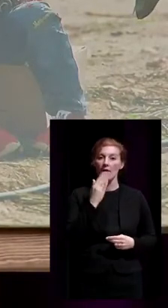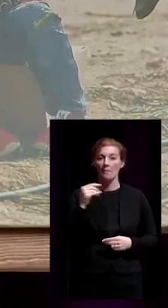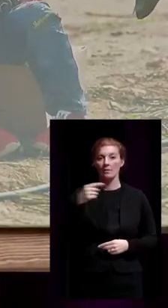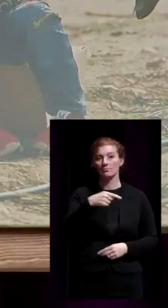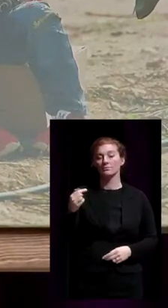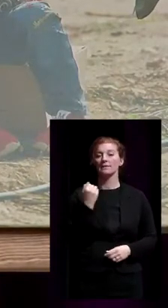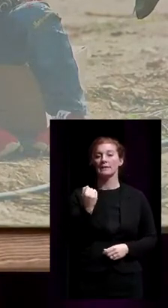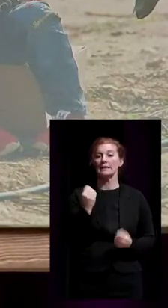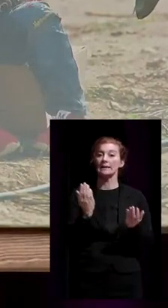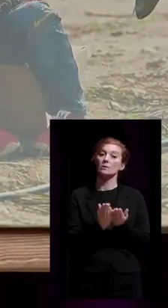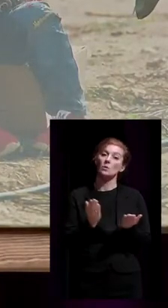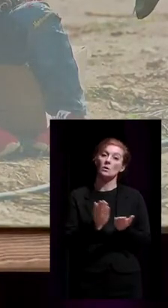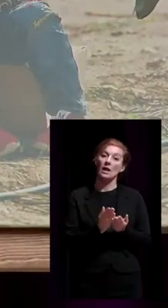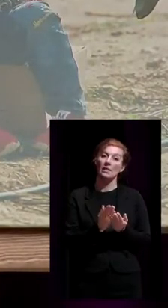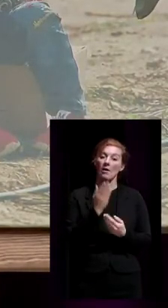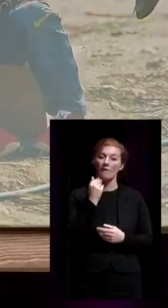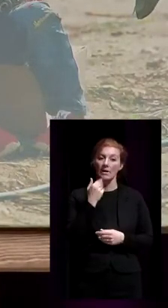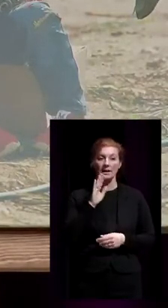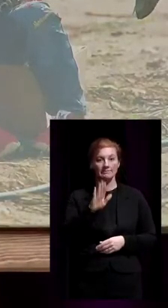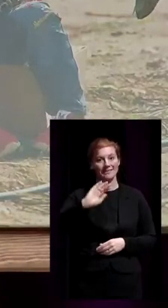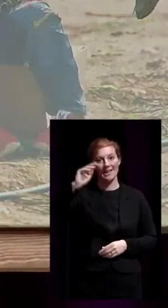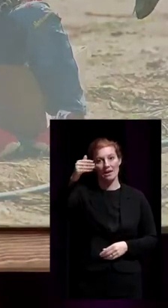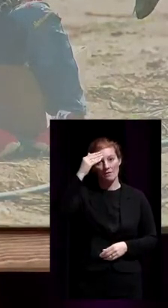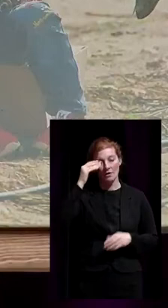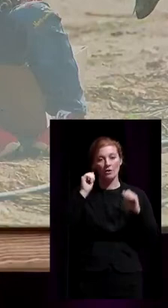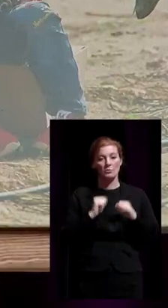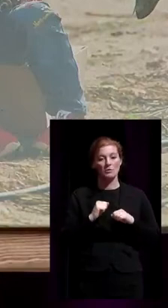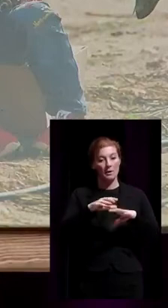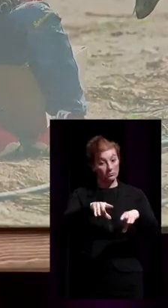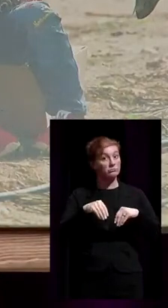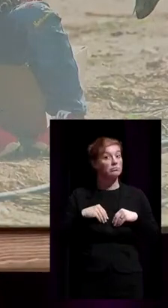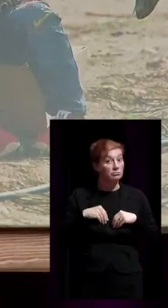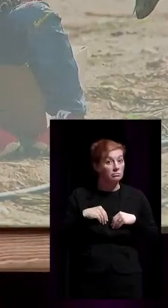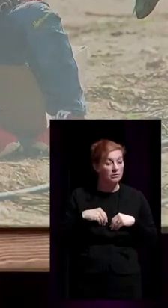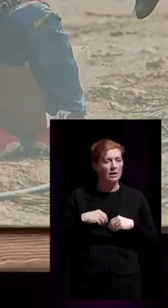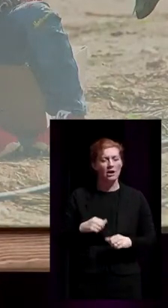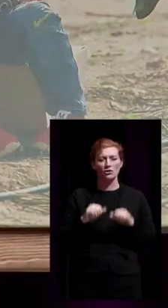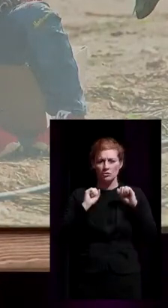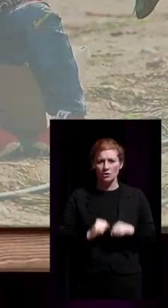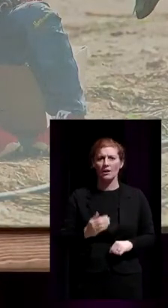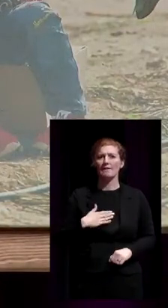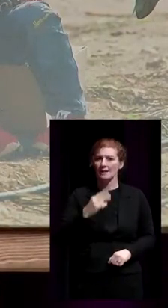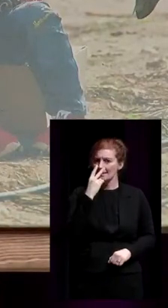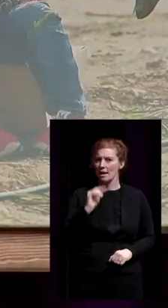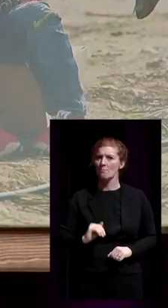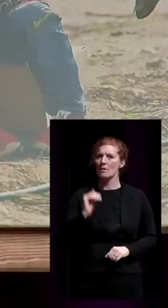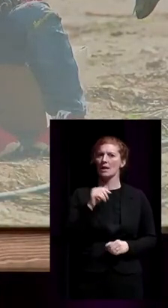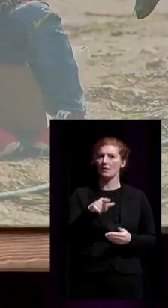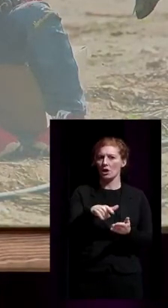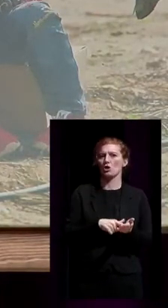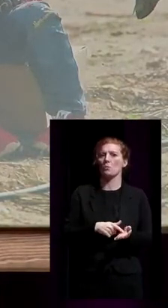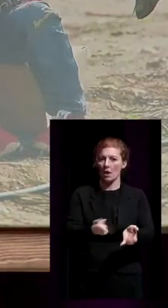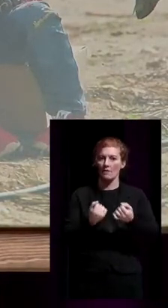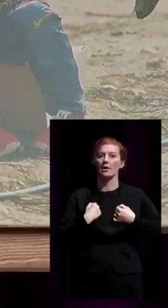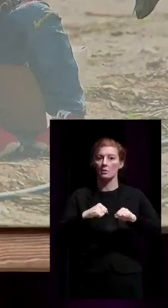vilkas erfarenheter som måste tas tillvara. Jag skulle vilja se mer av den typen av arrangemang där man faktiskt ger reell